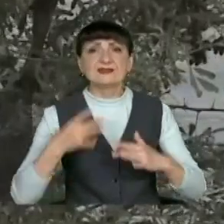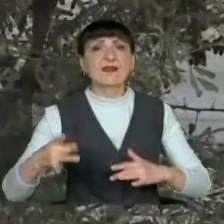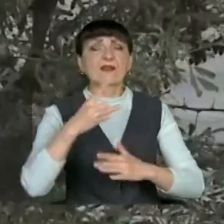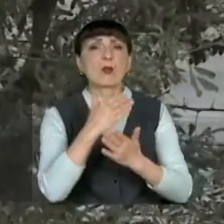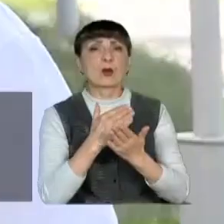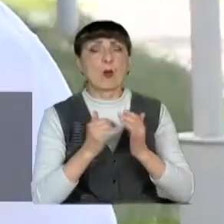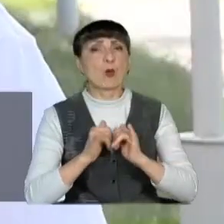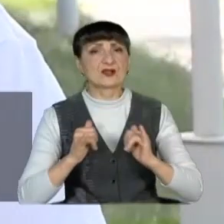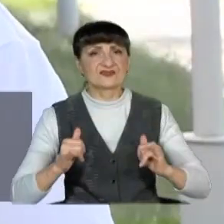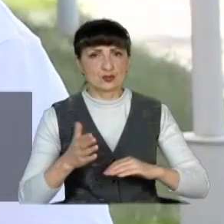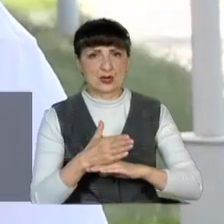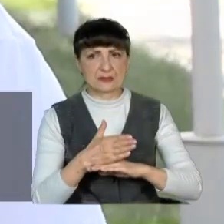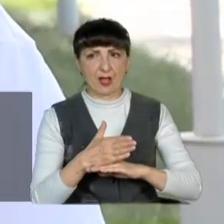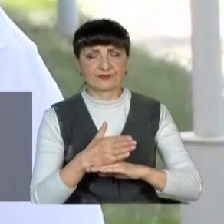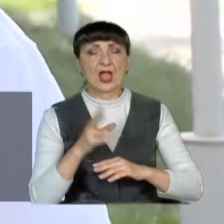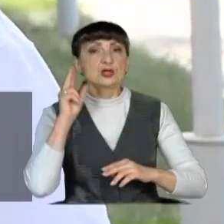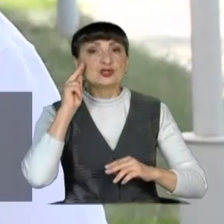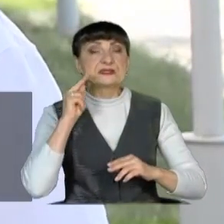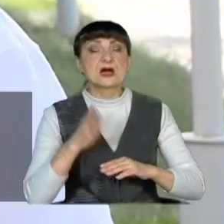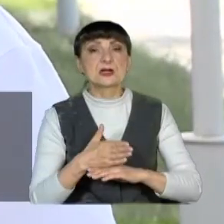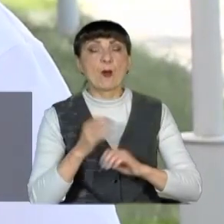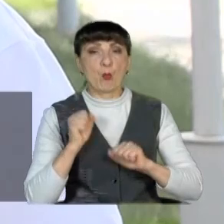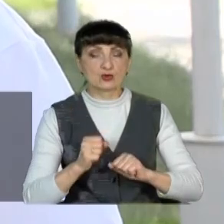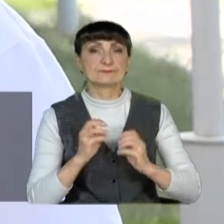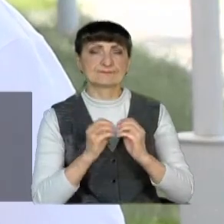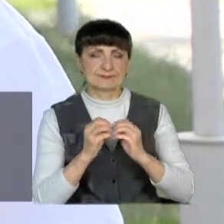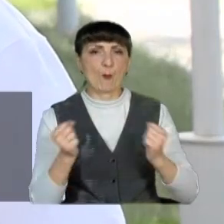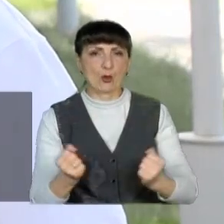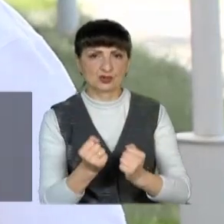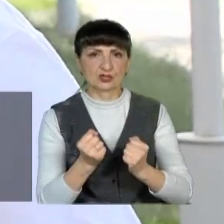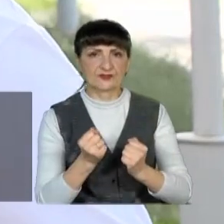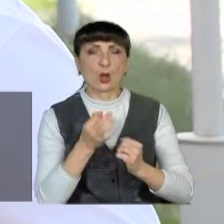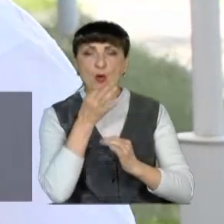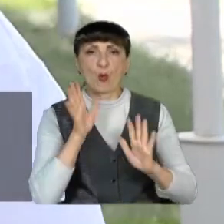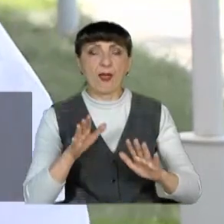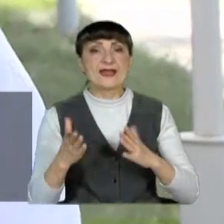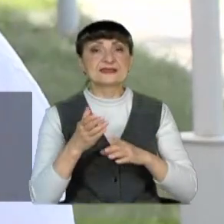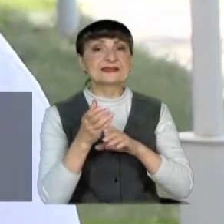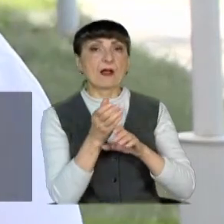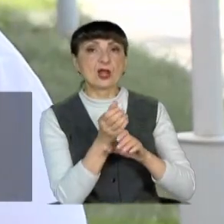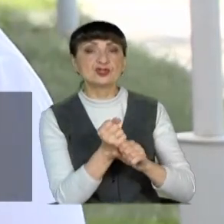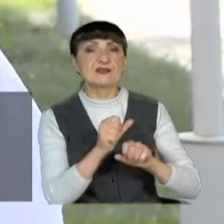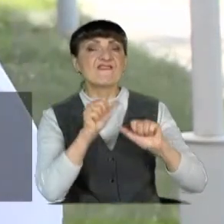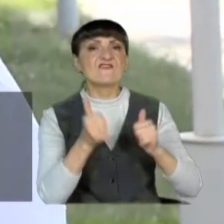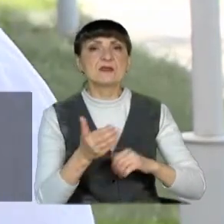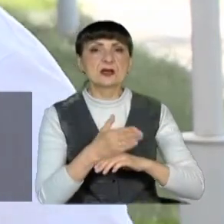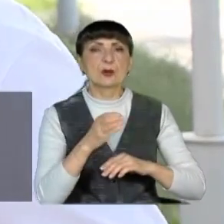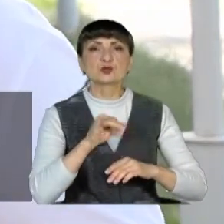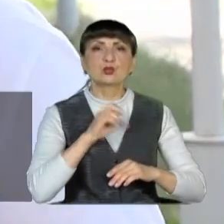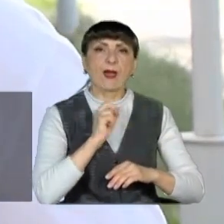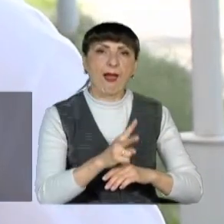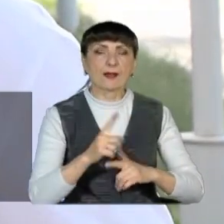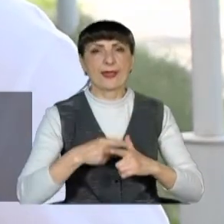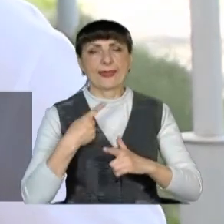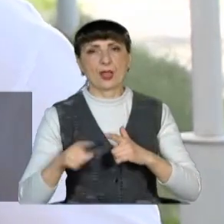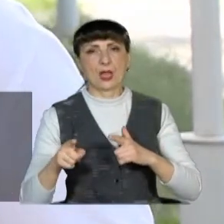по развитию сферы. Численность популяции можем поддерживать в любом. Если сокращение какого-то вида, например, судака, либо там,